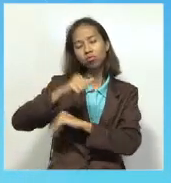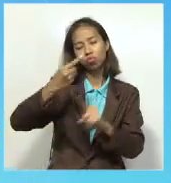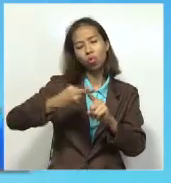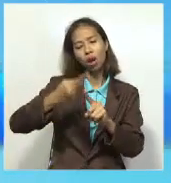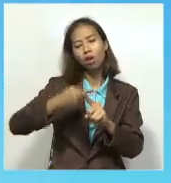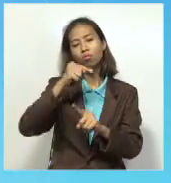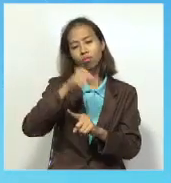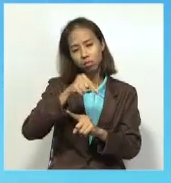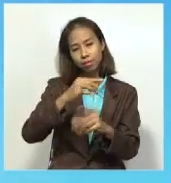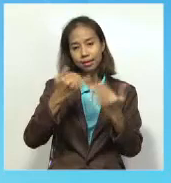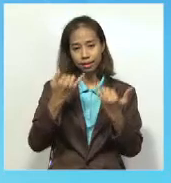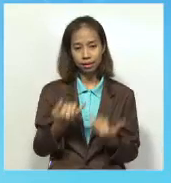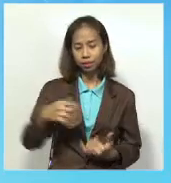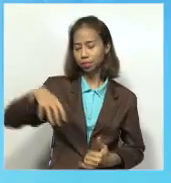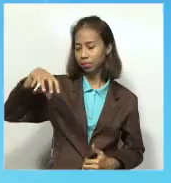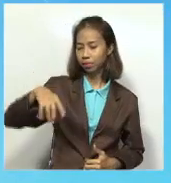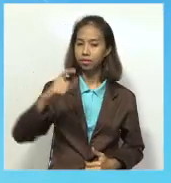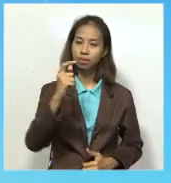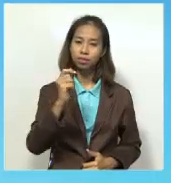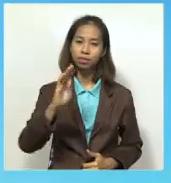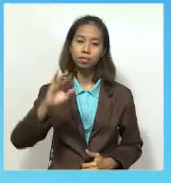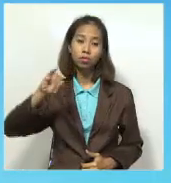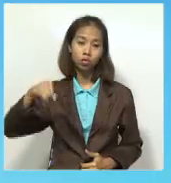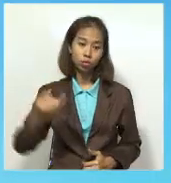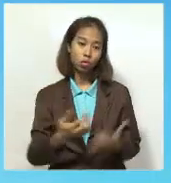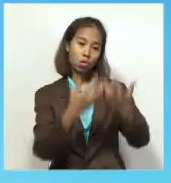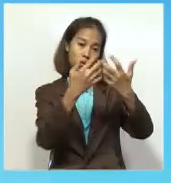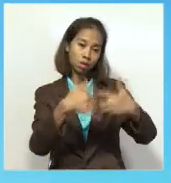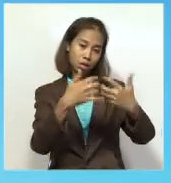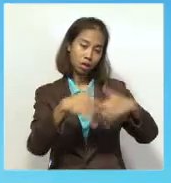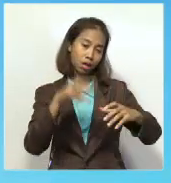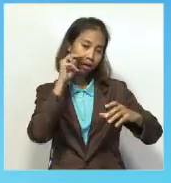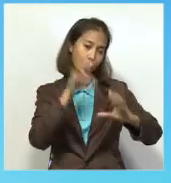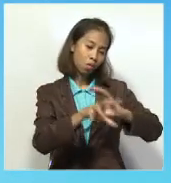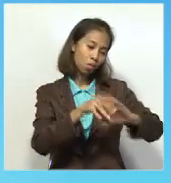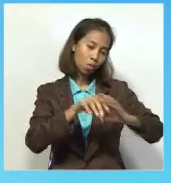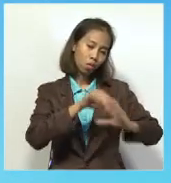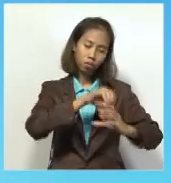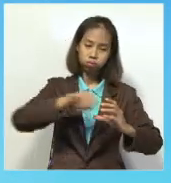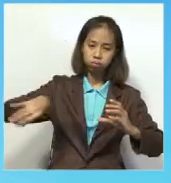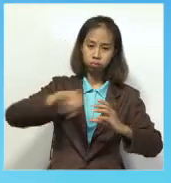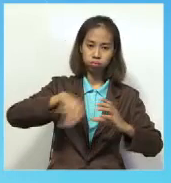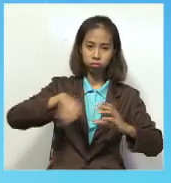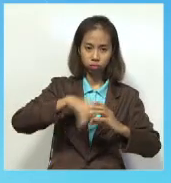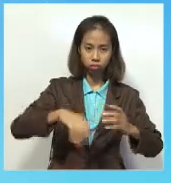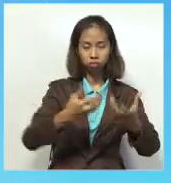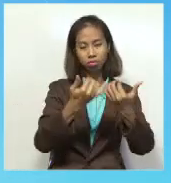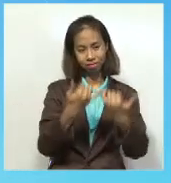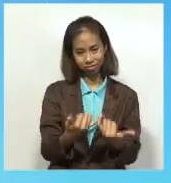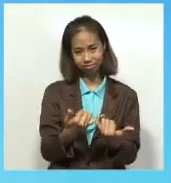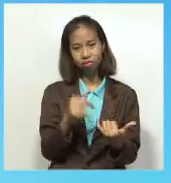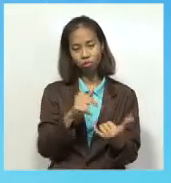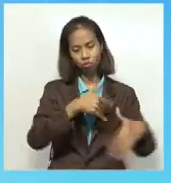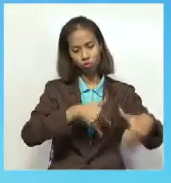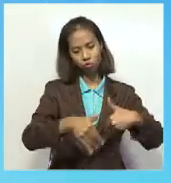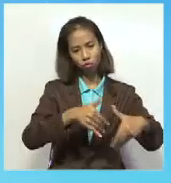ค่ะโดยทางอบจ.หนองคายก็ได้นำเครื่องสูบน้ำขนาด8นิ้วจำนวน1เครื่องนะคะทำการติดตั้งแล้วก็สูบน้ำจ